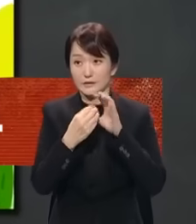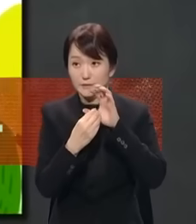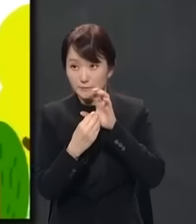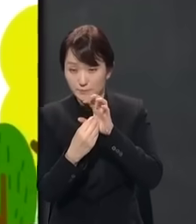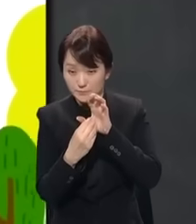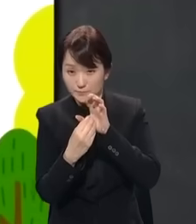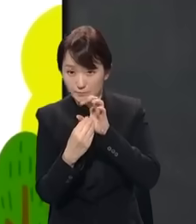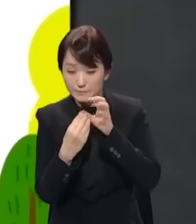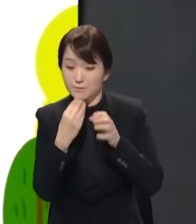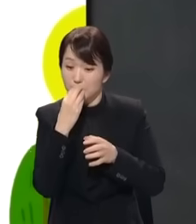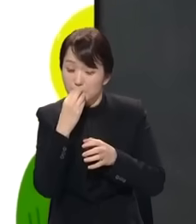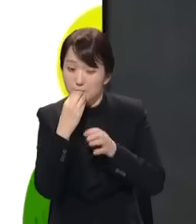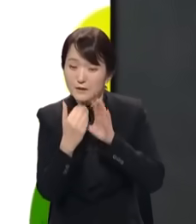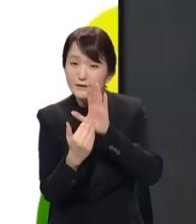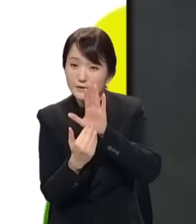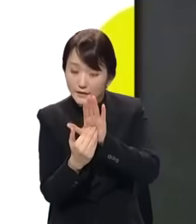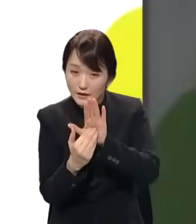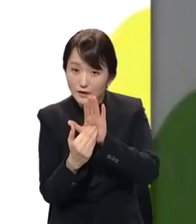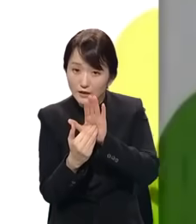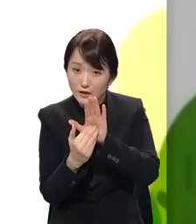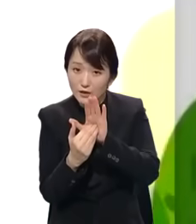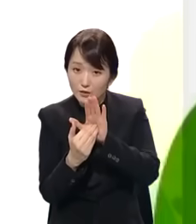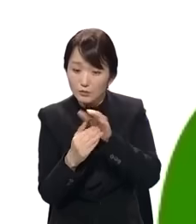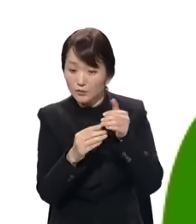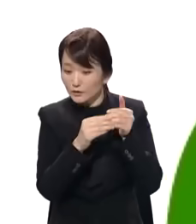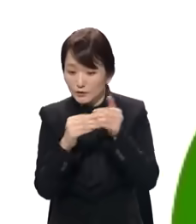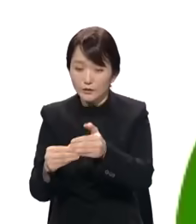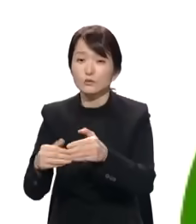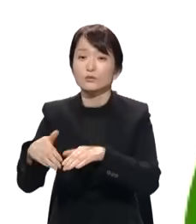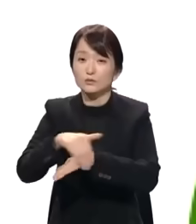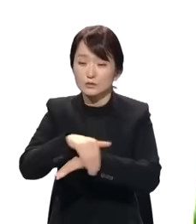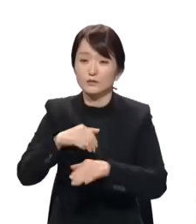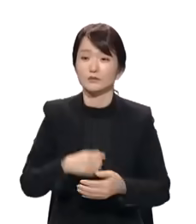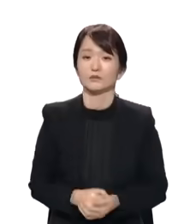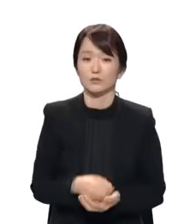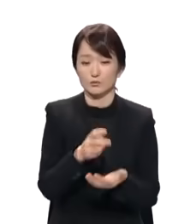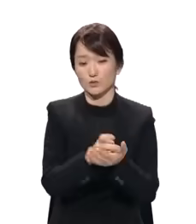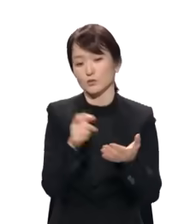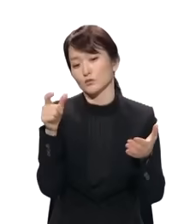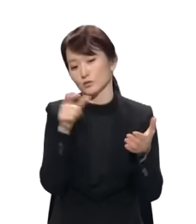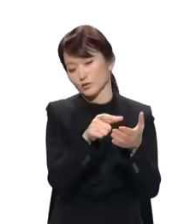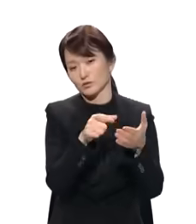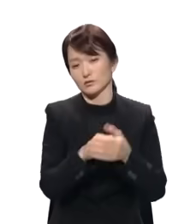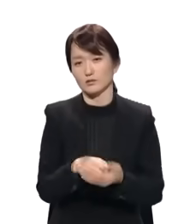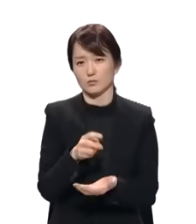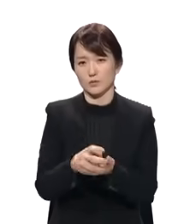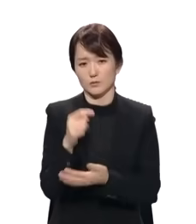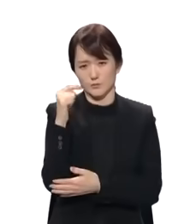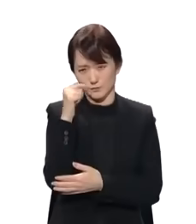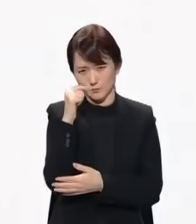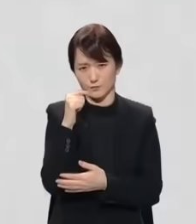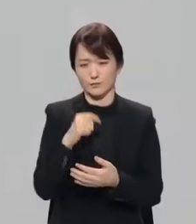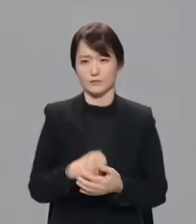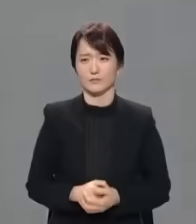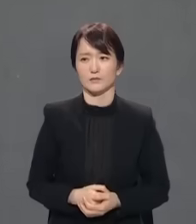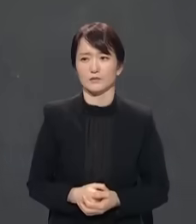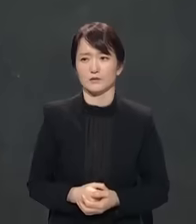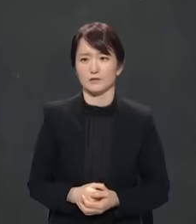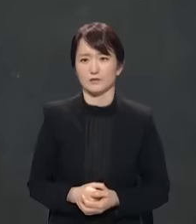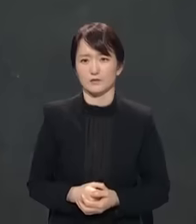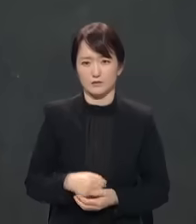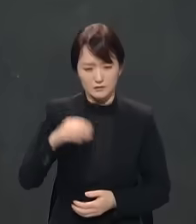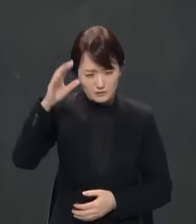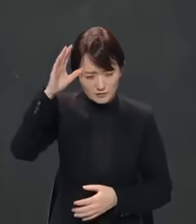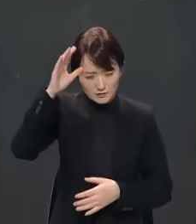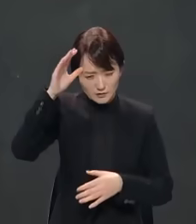때를 하도록 하고 있습니다. 이건 법정 맹견이고 이 올해 또 법이 강화가 돼서 그 맹견을 키울 수